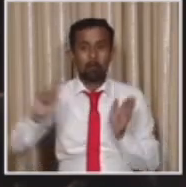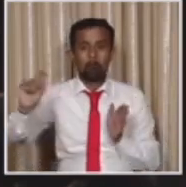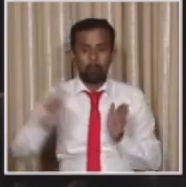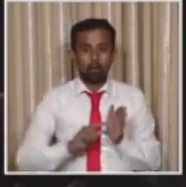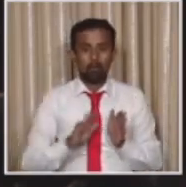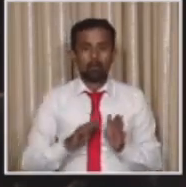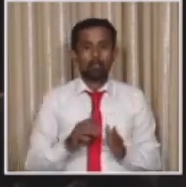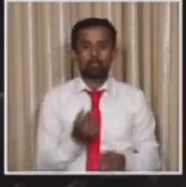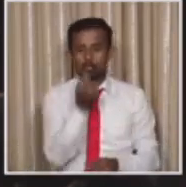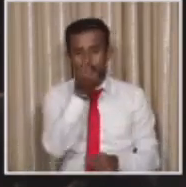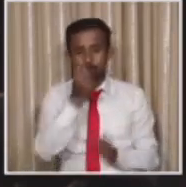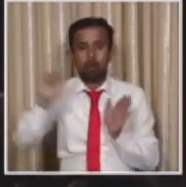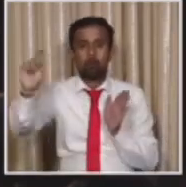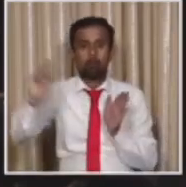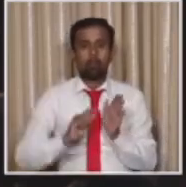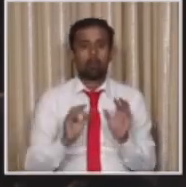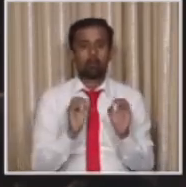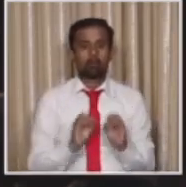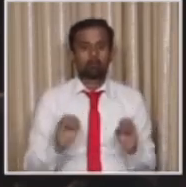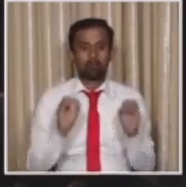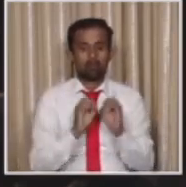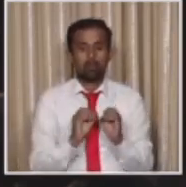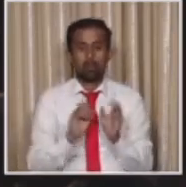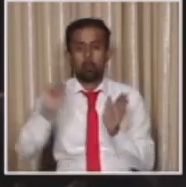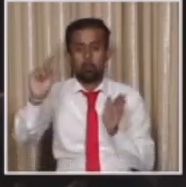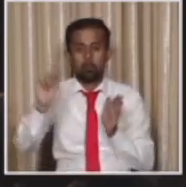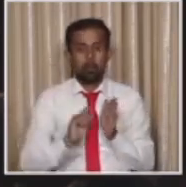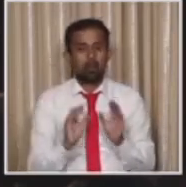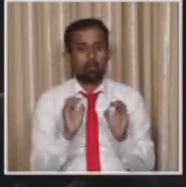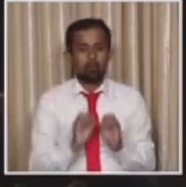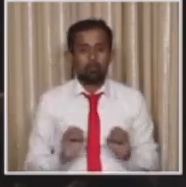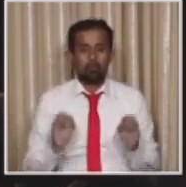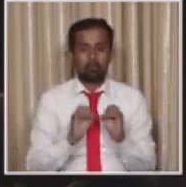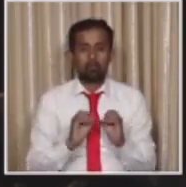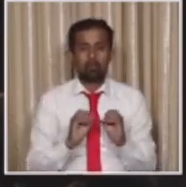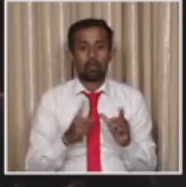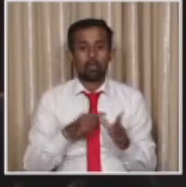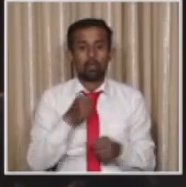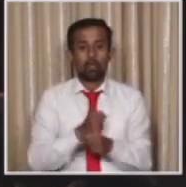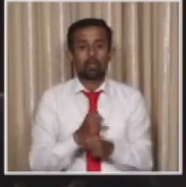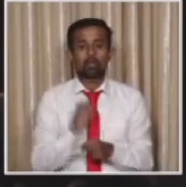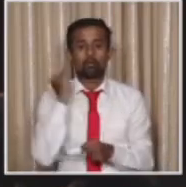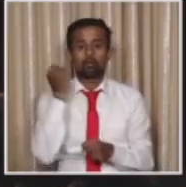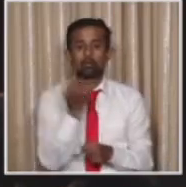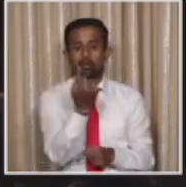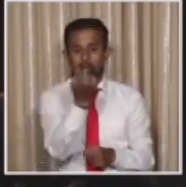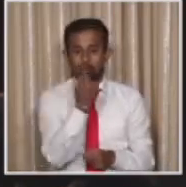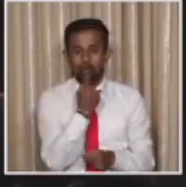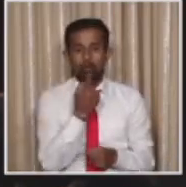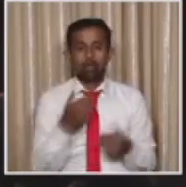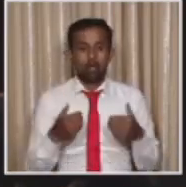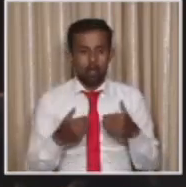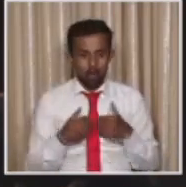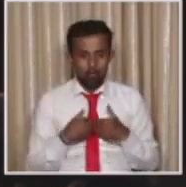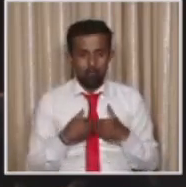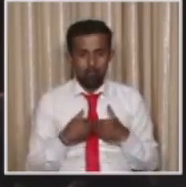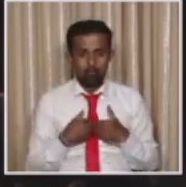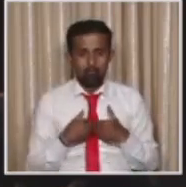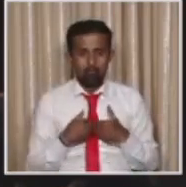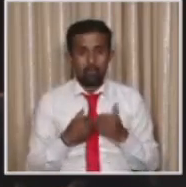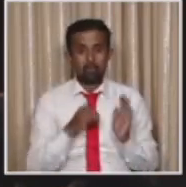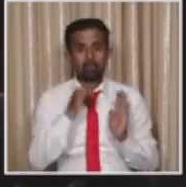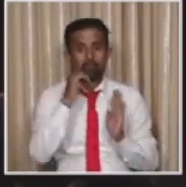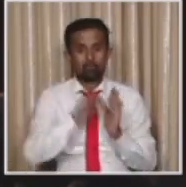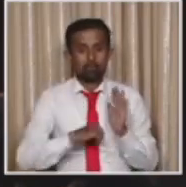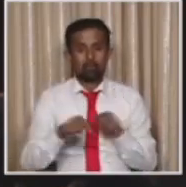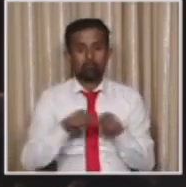හැබැයි 7-5ක්වත් ගෙවලා නැහැ. 7-5ක්වත් ගෙවලා නැහැ. හැබැයි නීතිපති දෙපාර්තමේන්තුවෙන් කියනවා අපි ඒක වන්දි වශයෙන්